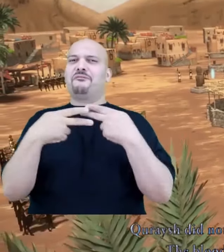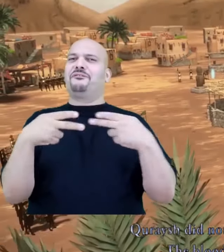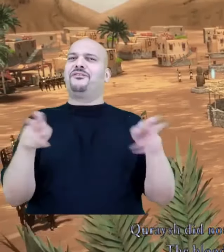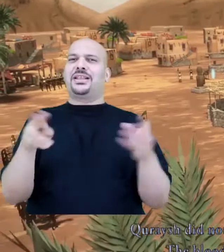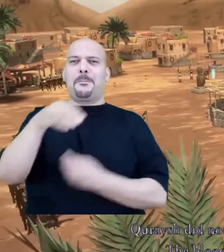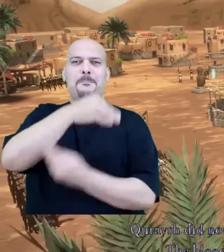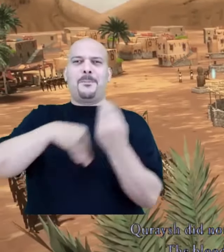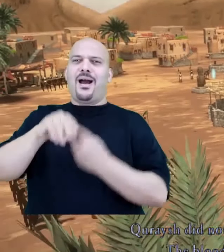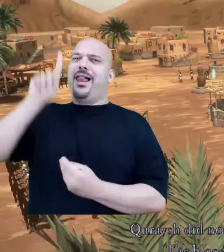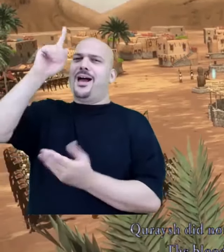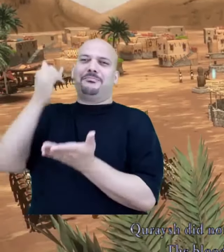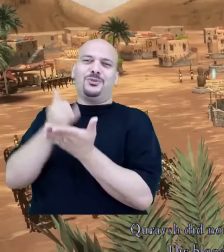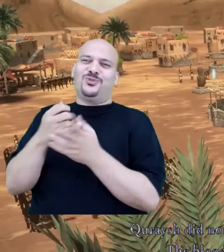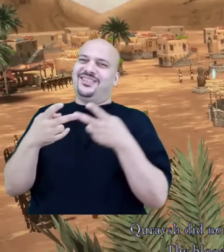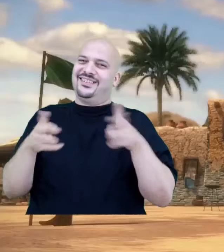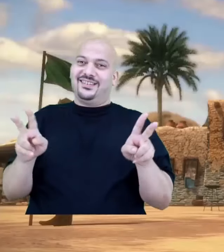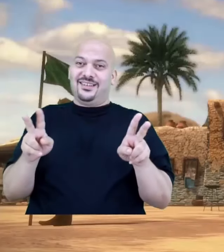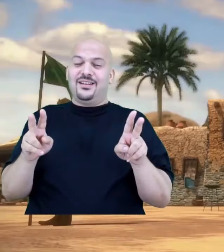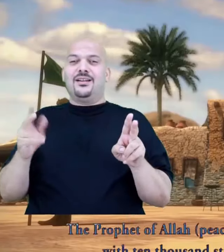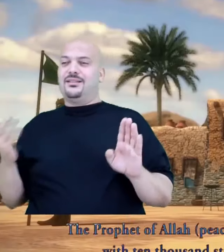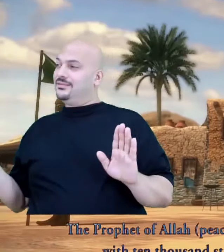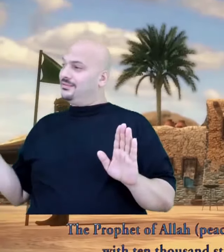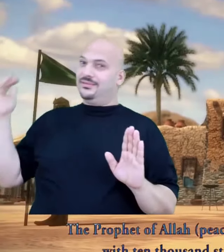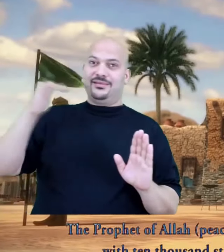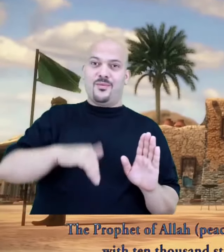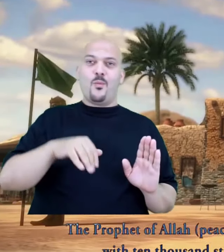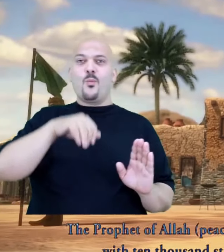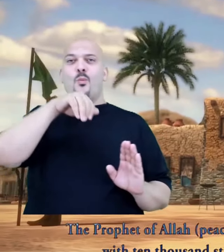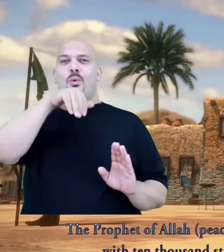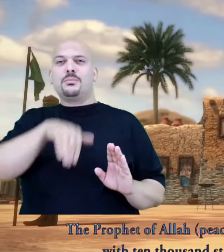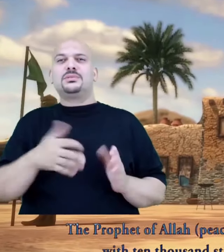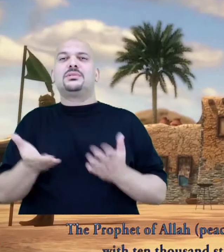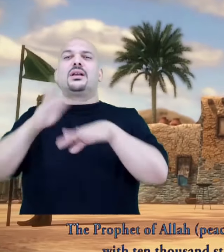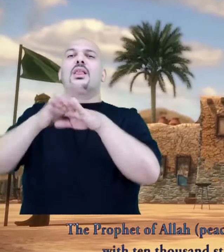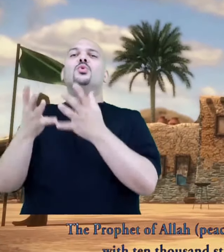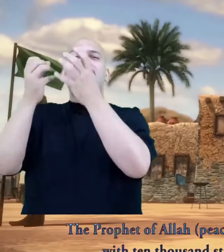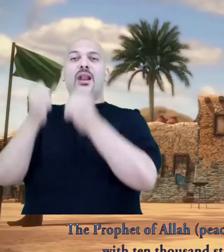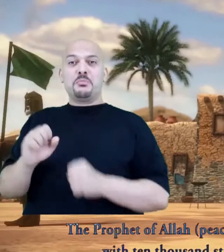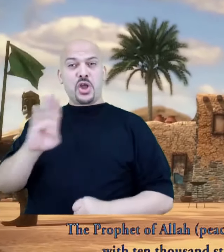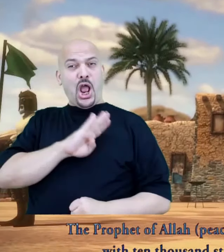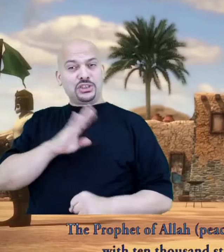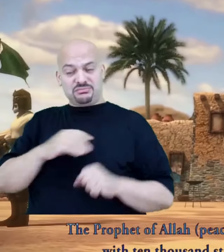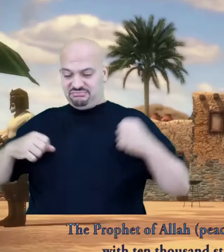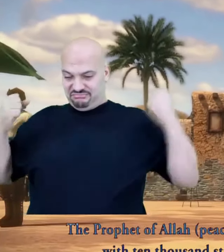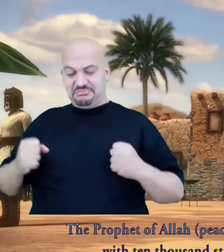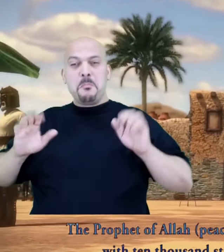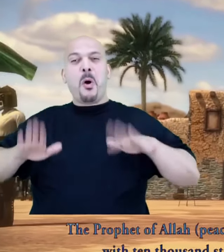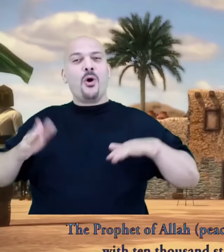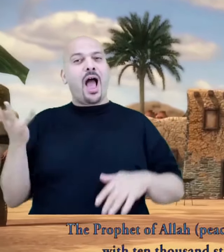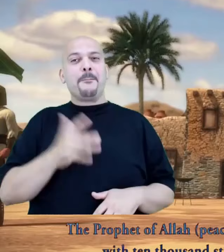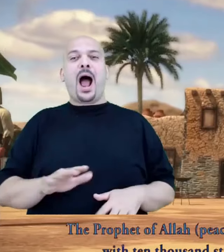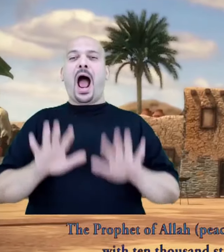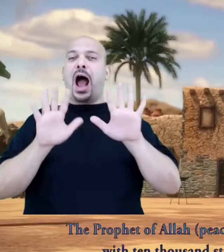وفتحت مكة بإذن الله. عاد نبي الله صلى الله عليه وسلم إلى وطنه